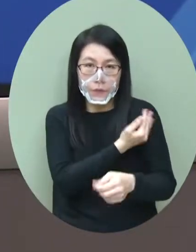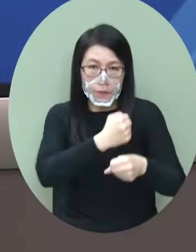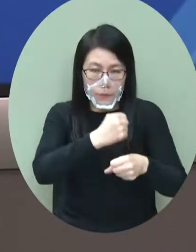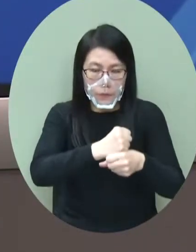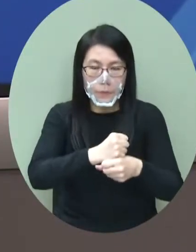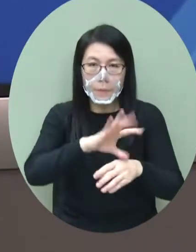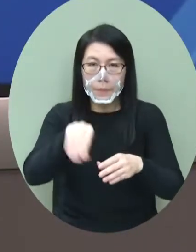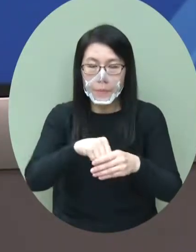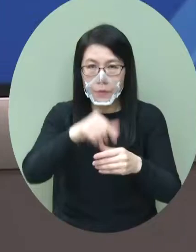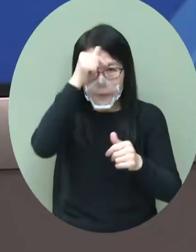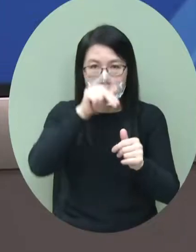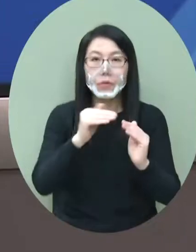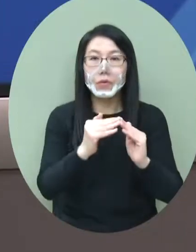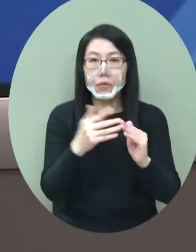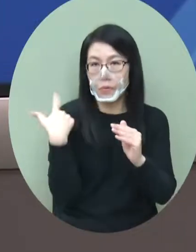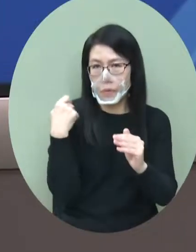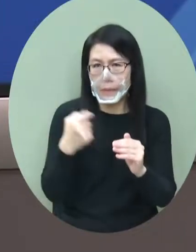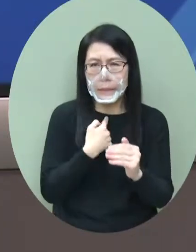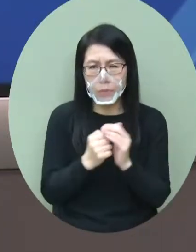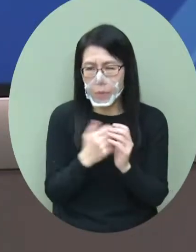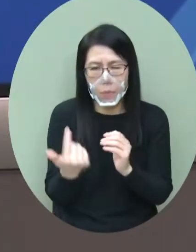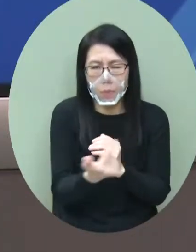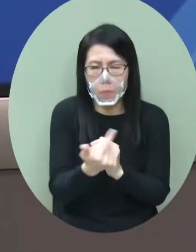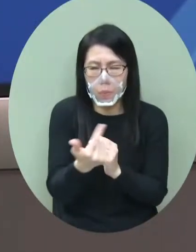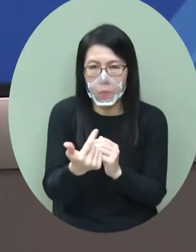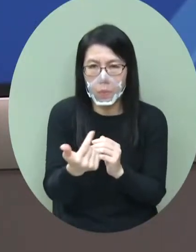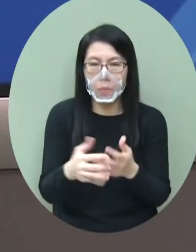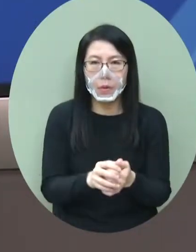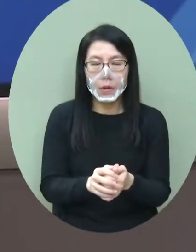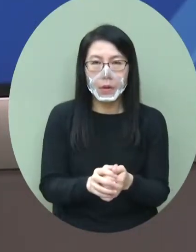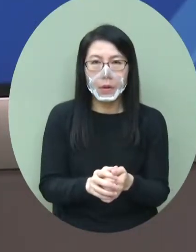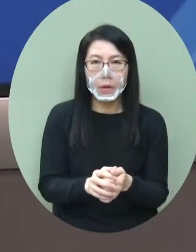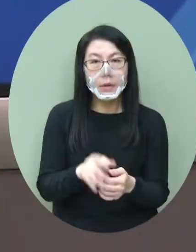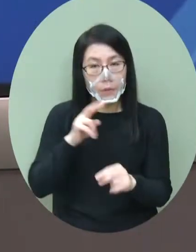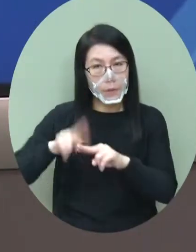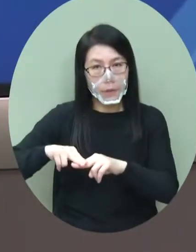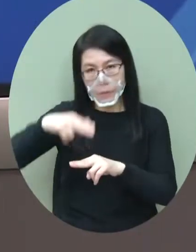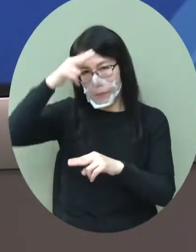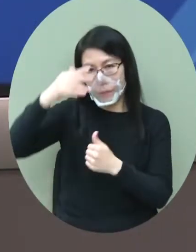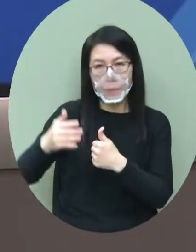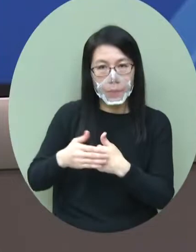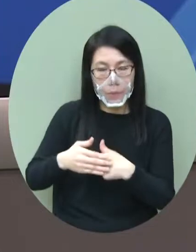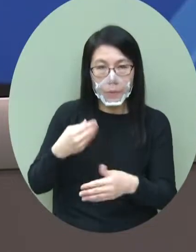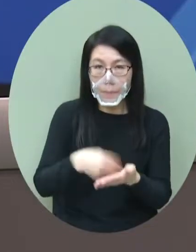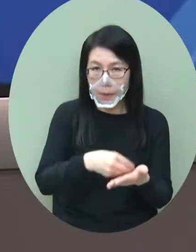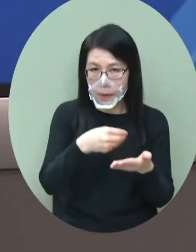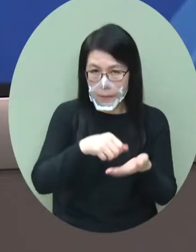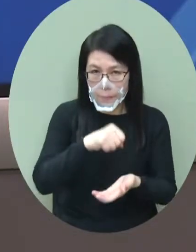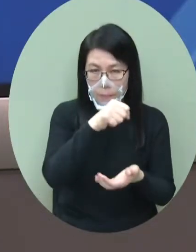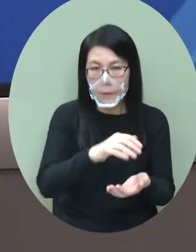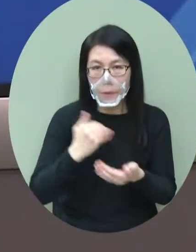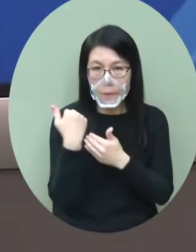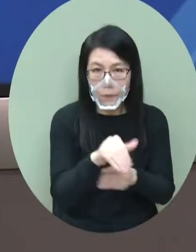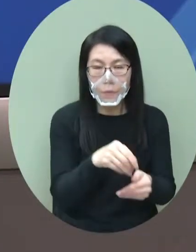员的，主要是医管局最近有很大需求的一些物资，我们通过中